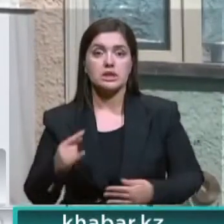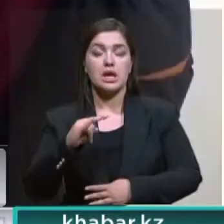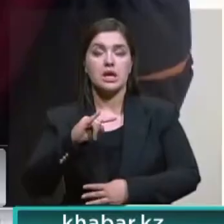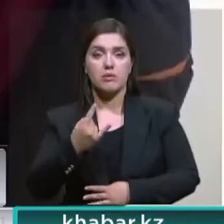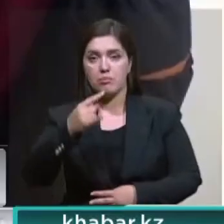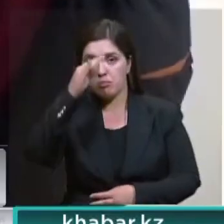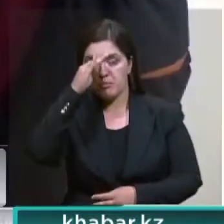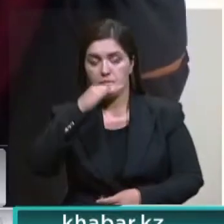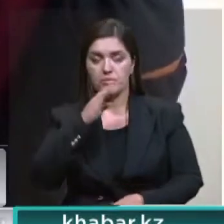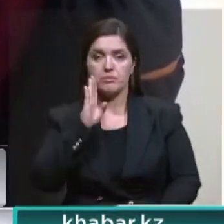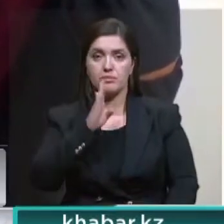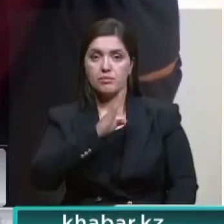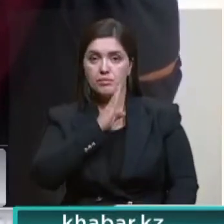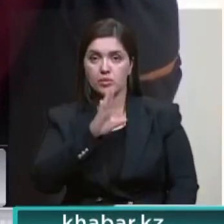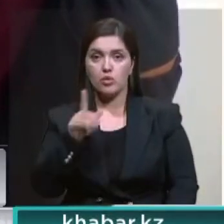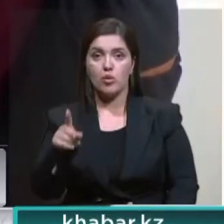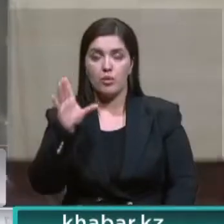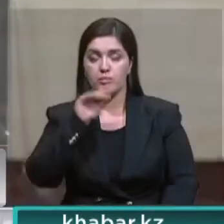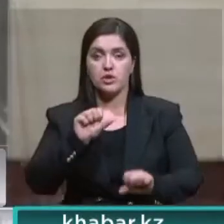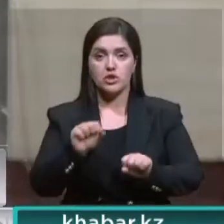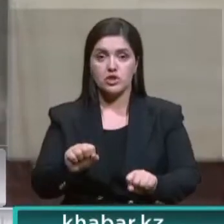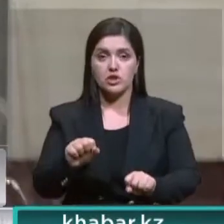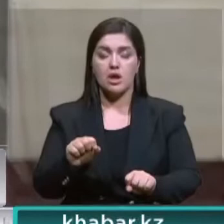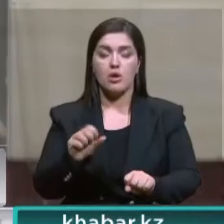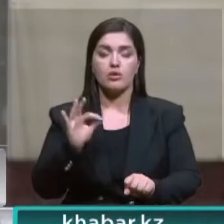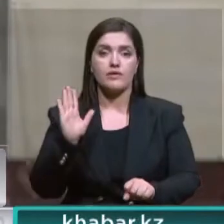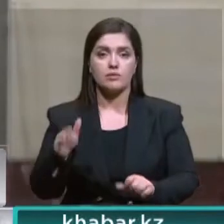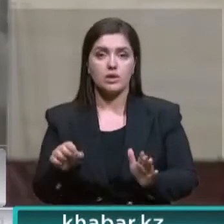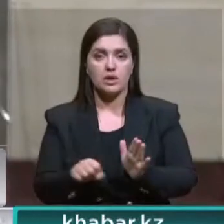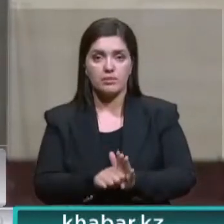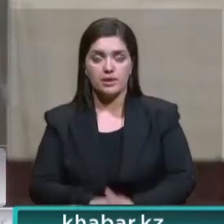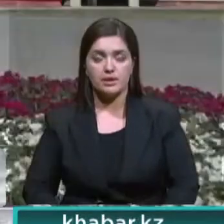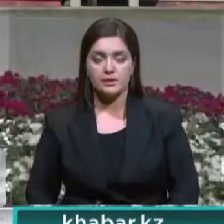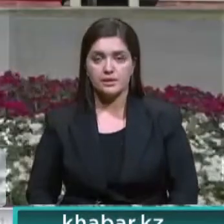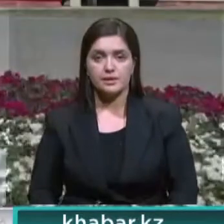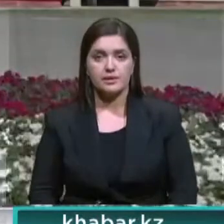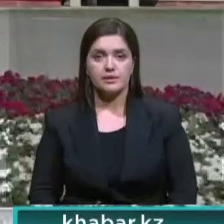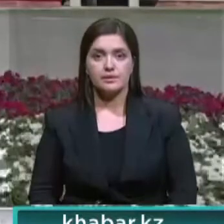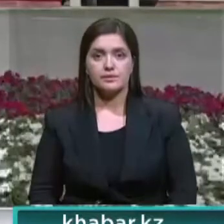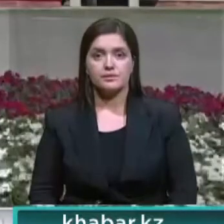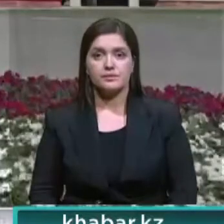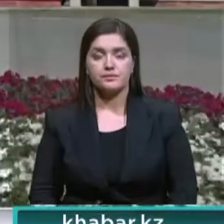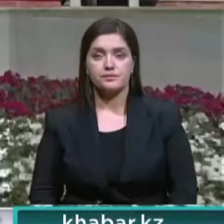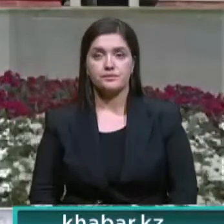несет родитель. И только он в силах защитить свое чадо от возможной гибели. Сабина Рахимбай, Марат Игликов из Павлодара. Итоги дня.